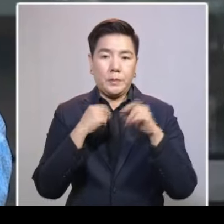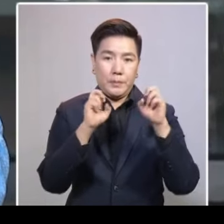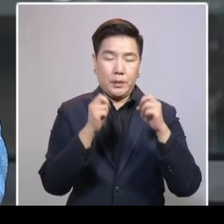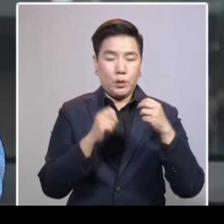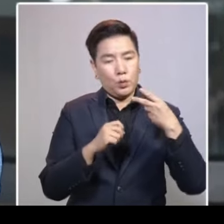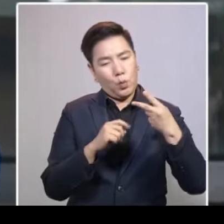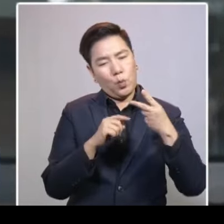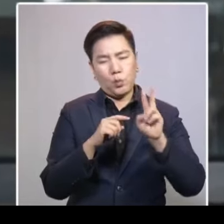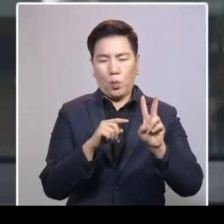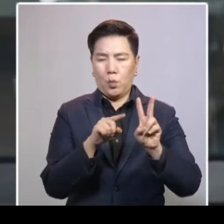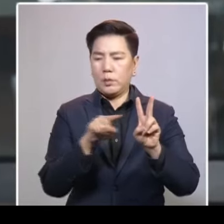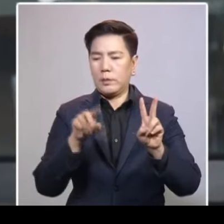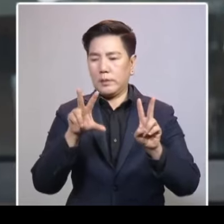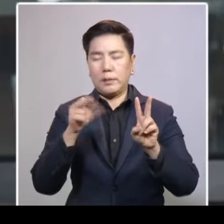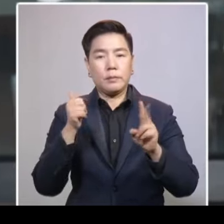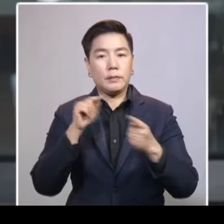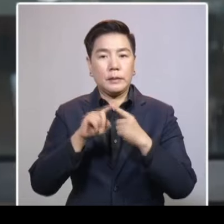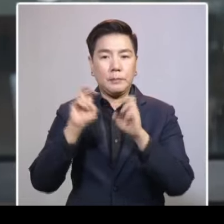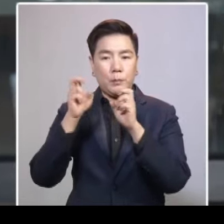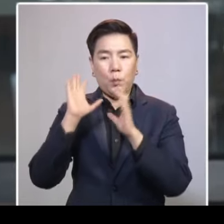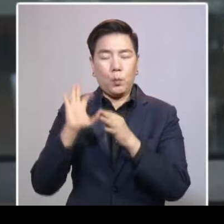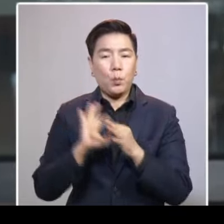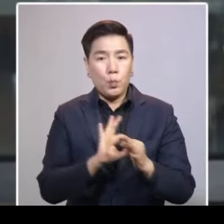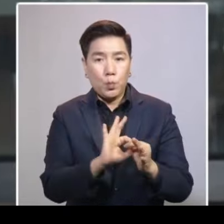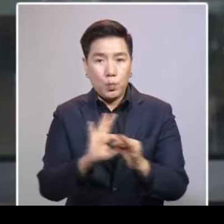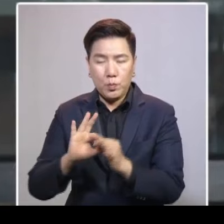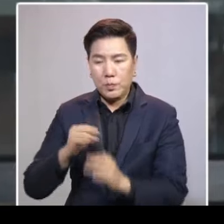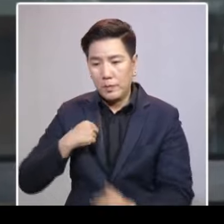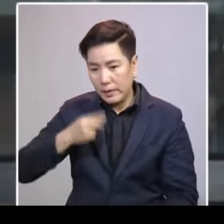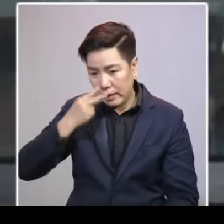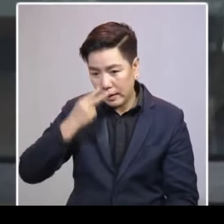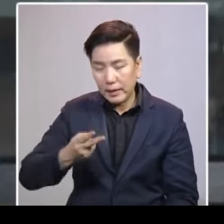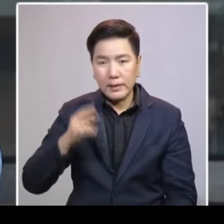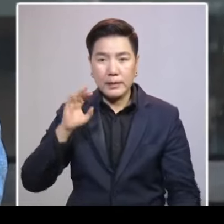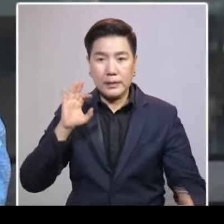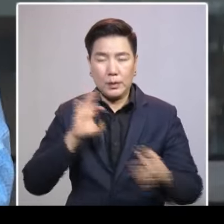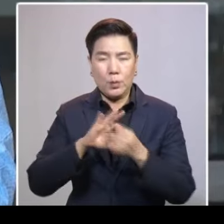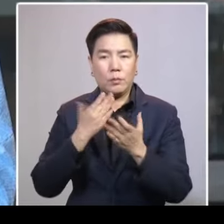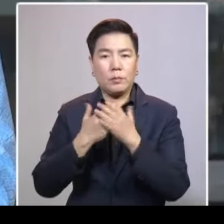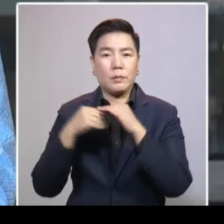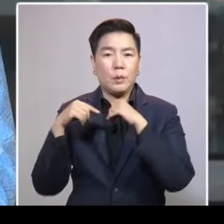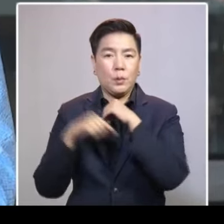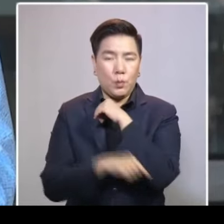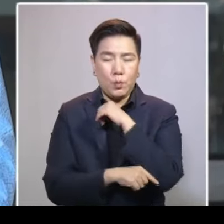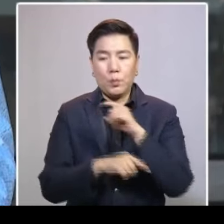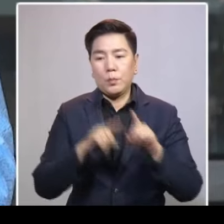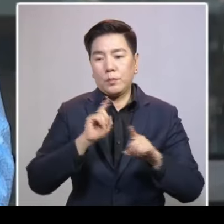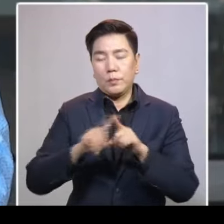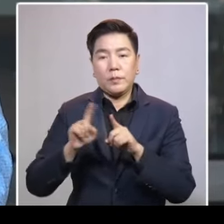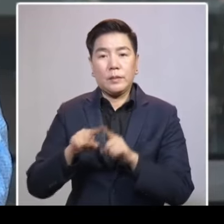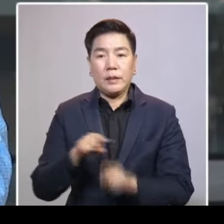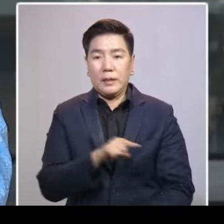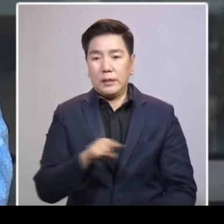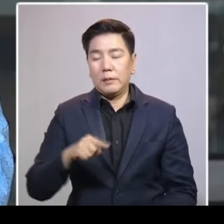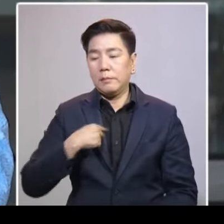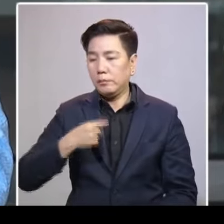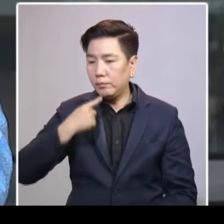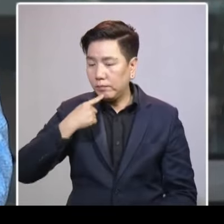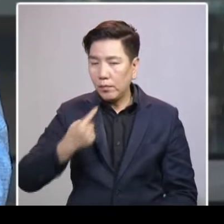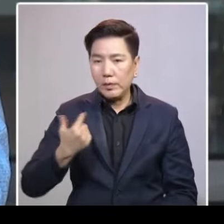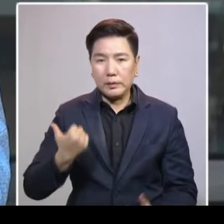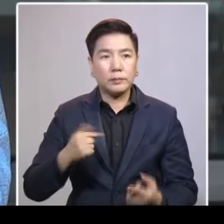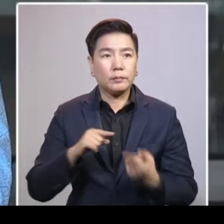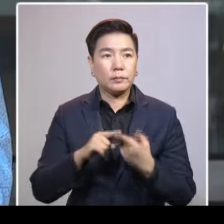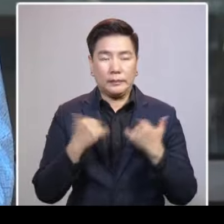นึ่งก็คือแน่นอนว่ามีข้อห่วงใยจากที่เห็นเนี่ยนะครับในเรื่องของการทุจริตคอร์รัปชันหรืออะไรก็ตามนะครับซึ่งเรายืนยันว่